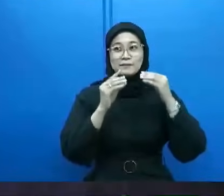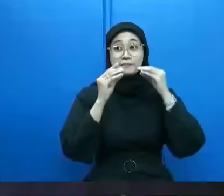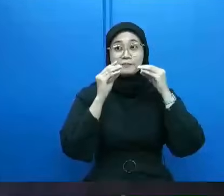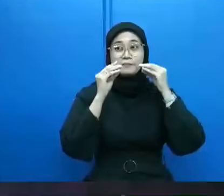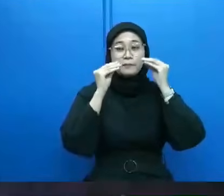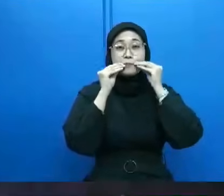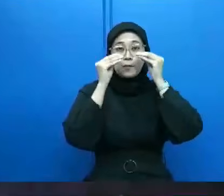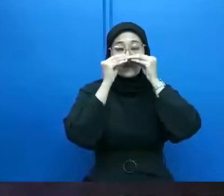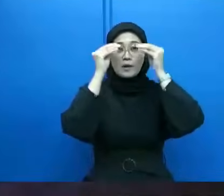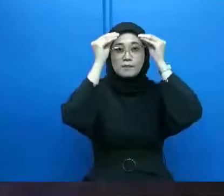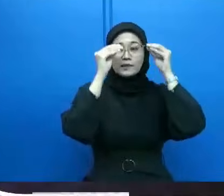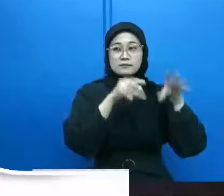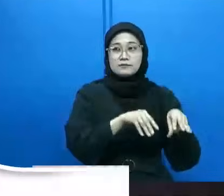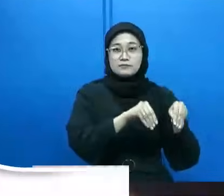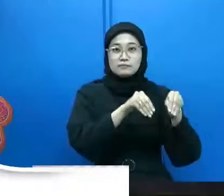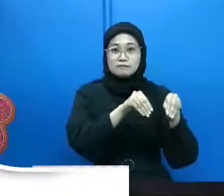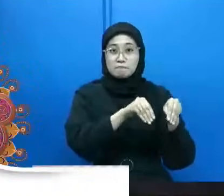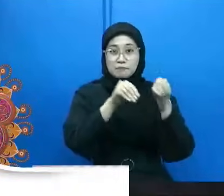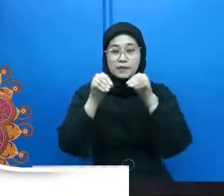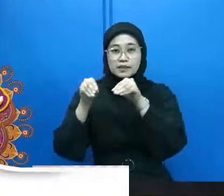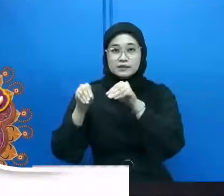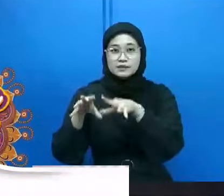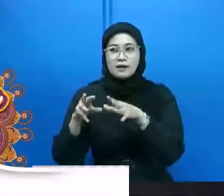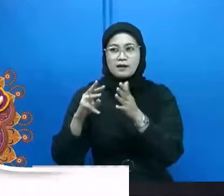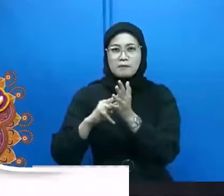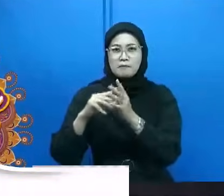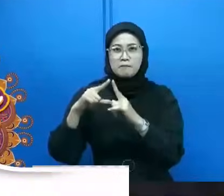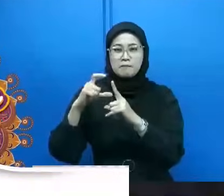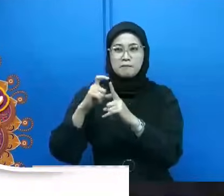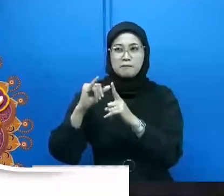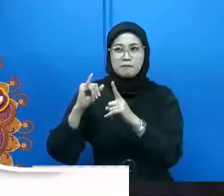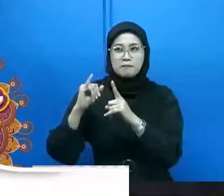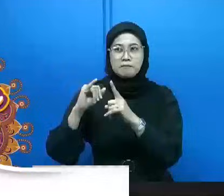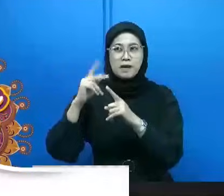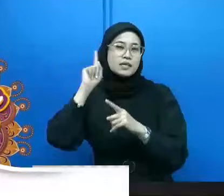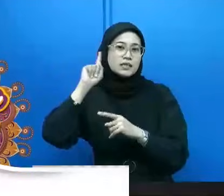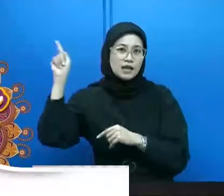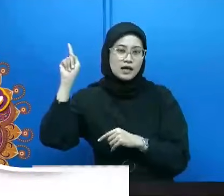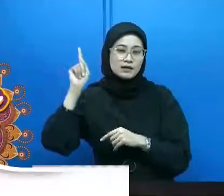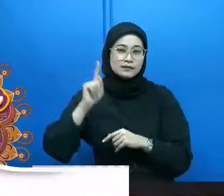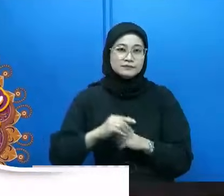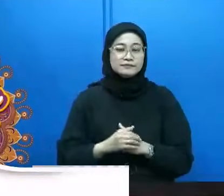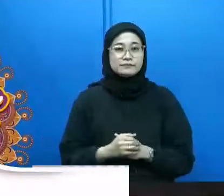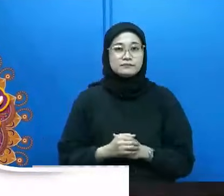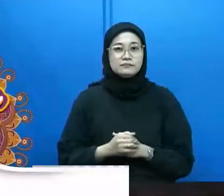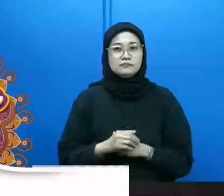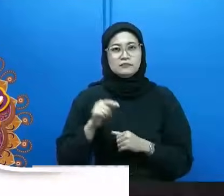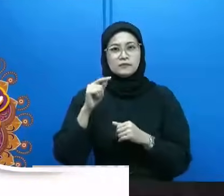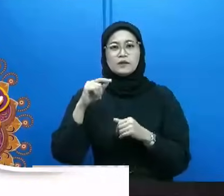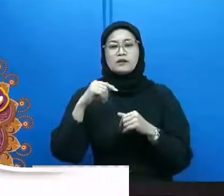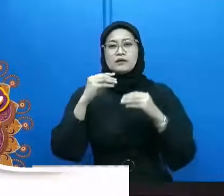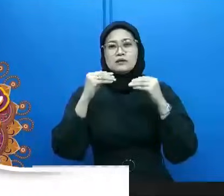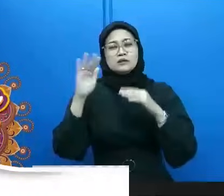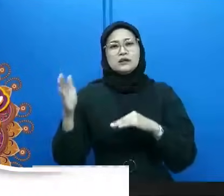pertama kali dilakukan oleh beliau mengumpulkan semua sahabat-sahabatnya, bahkan yang non-muslim sekaligus. Nabi